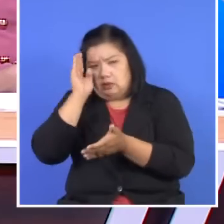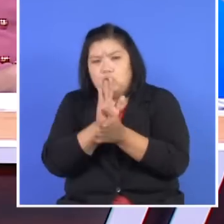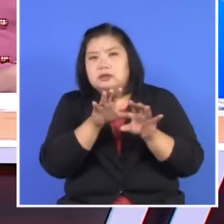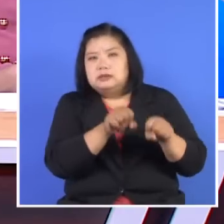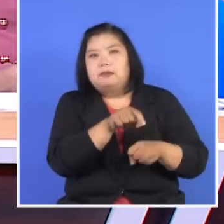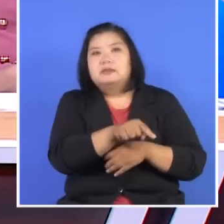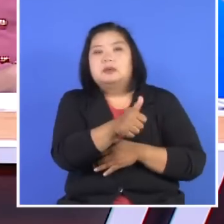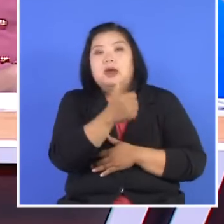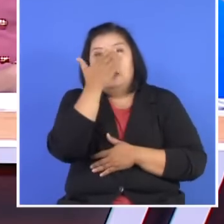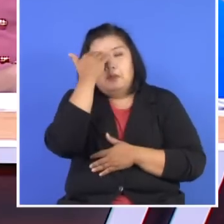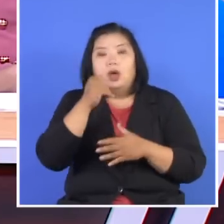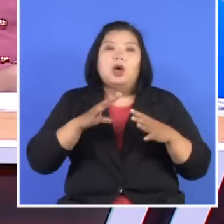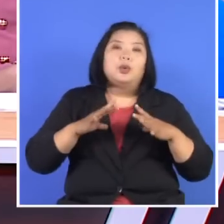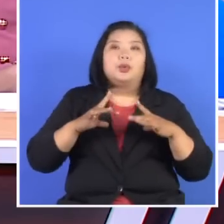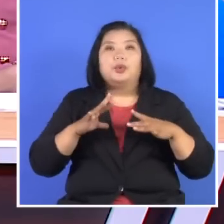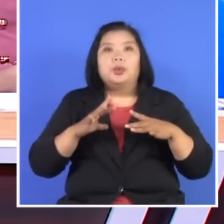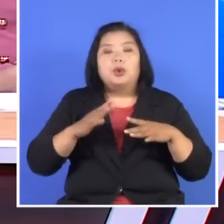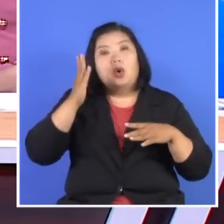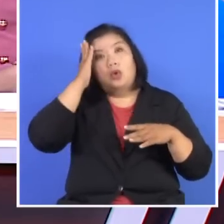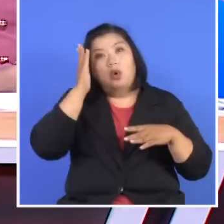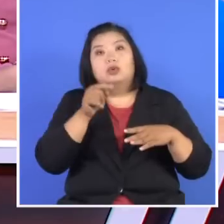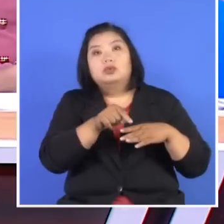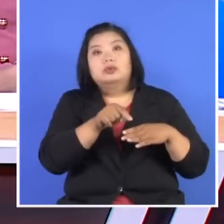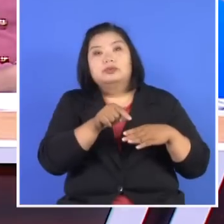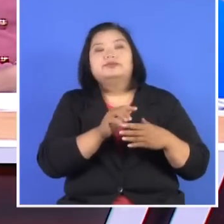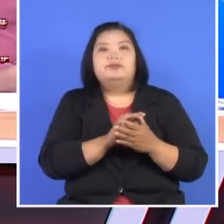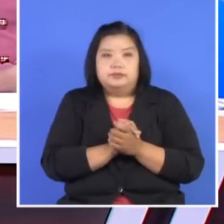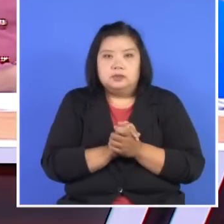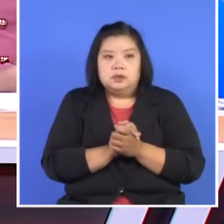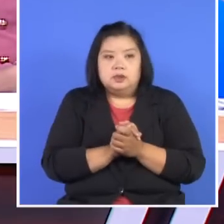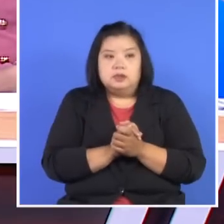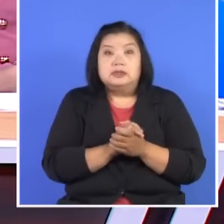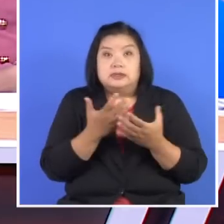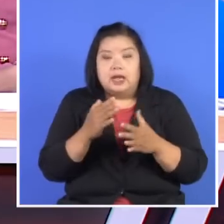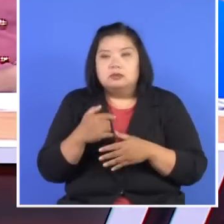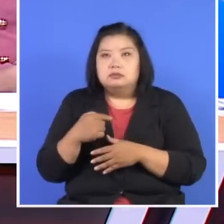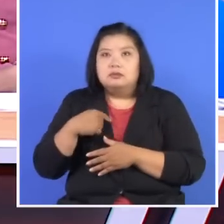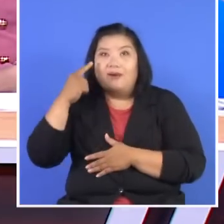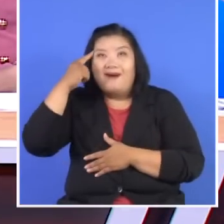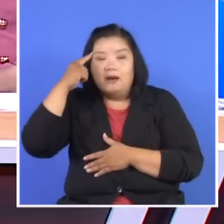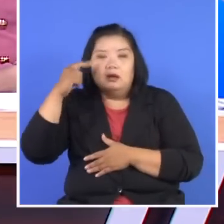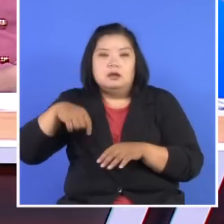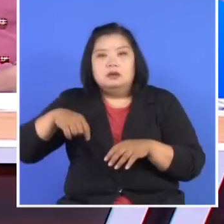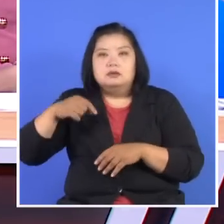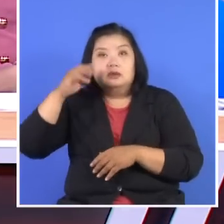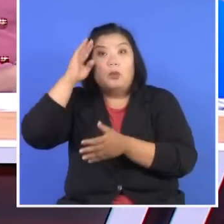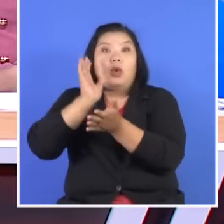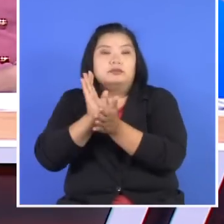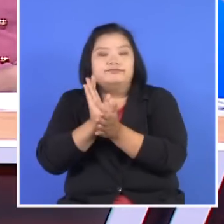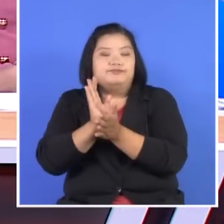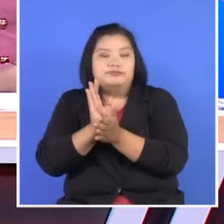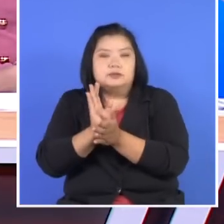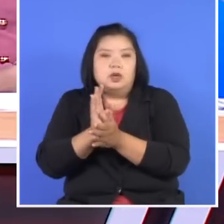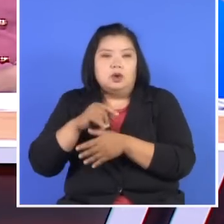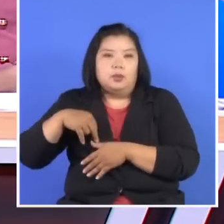ตอนนี้นอนสบายใจเฉิบอยู่ในโบสถ์อยู่ในวิหารอยู่เลยตำรวจกำลังมาคุณผู้ชมและพอตำรวจเห็นคนร้ายคนร้ายสับตีน